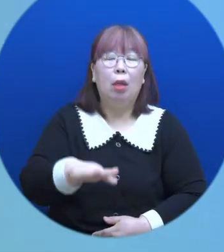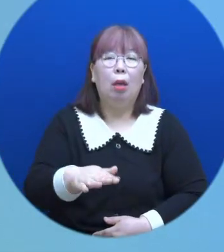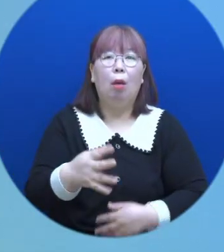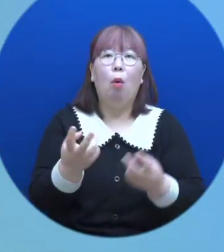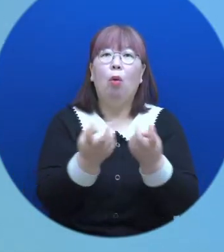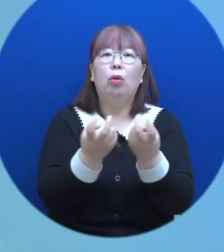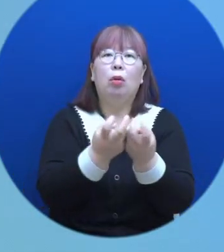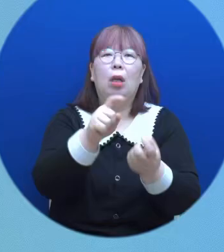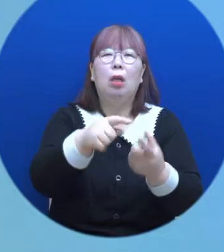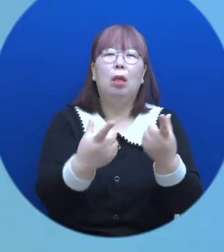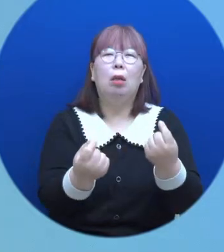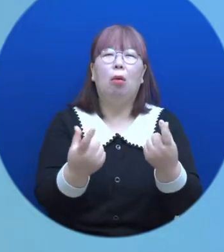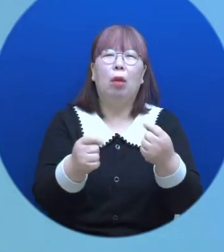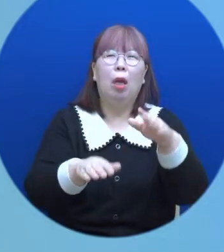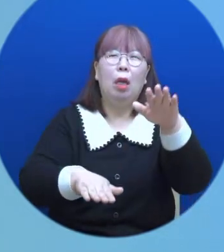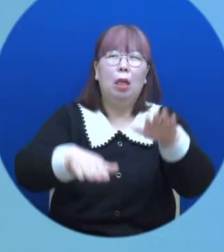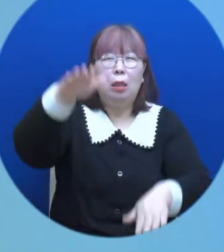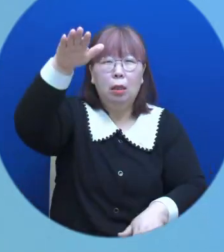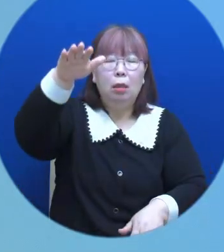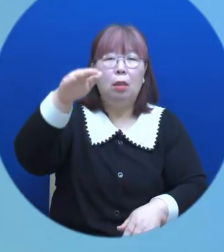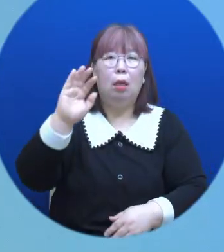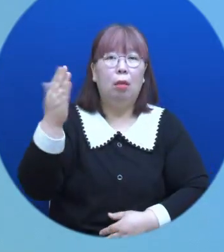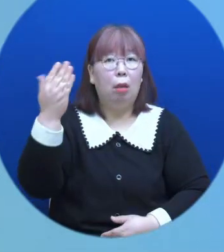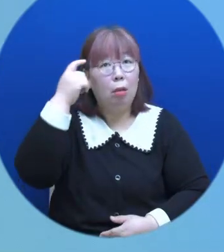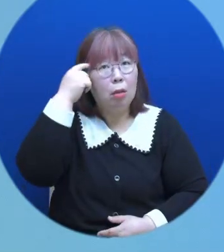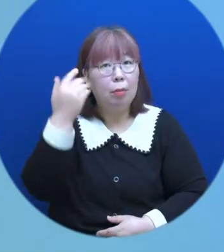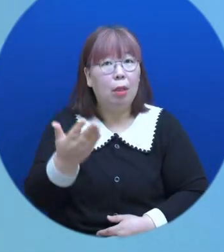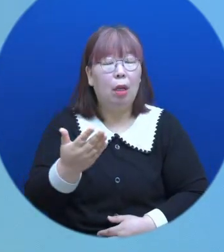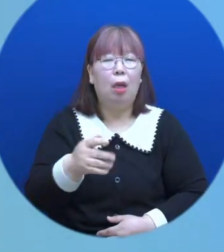이런 결과를 가져왔을까? 이거는